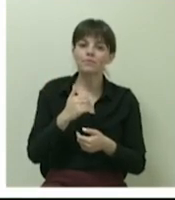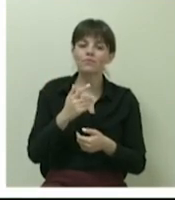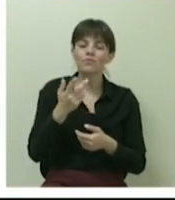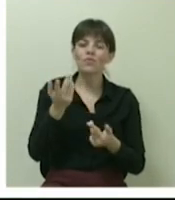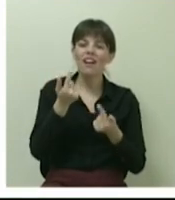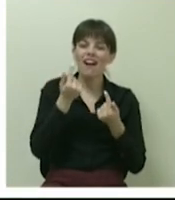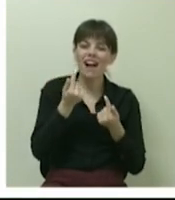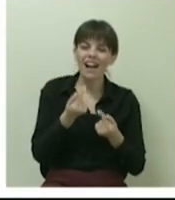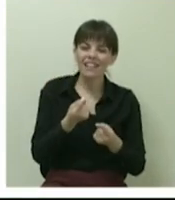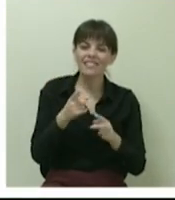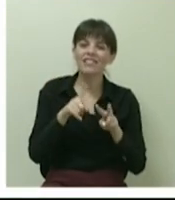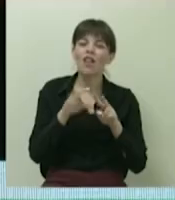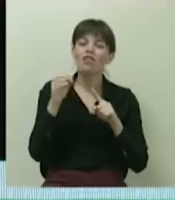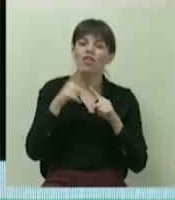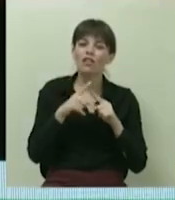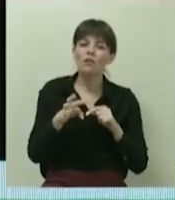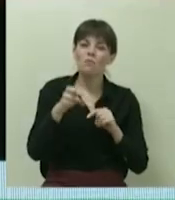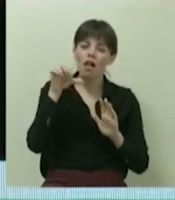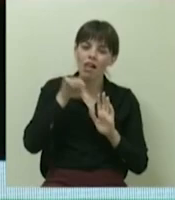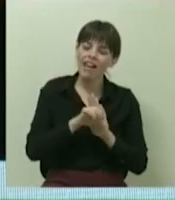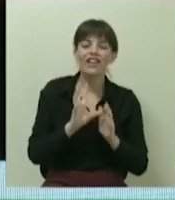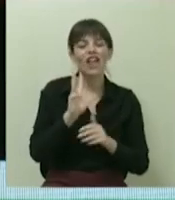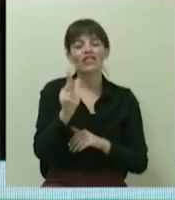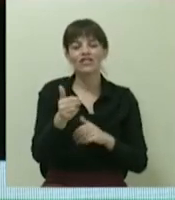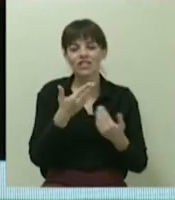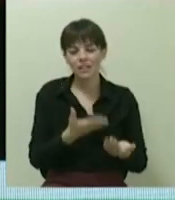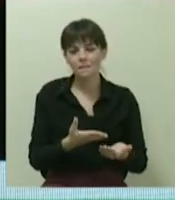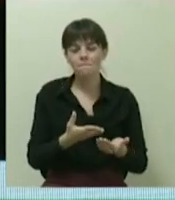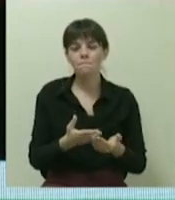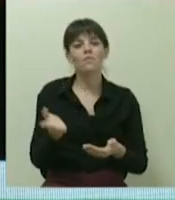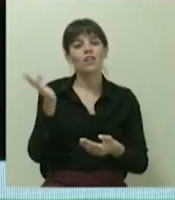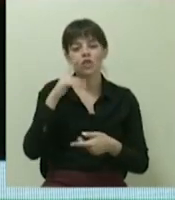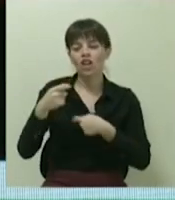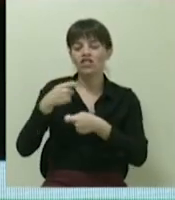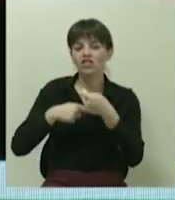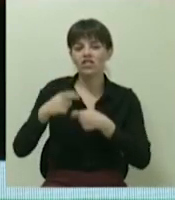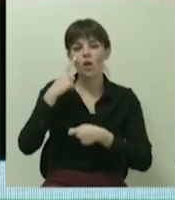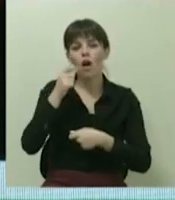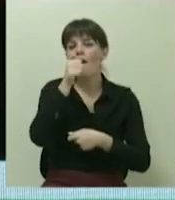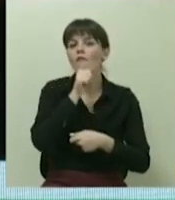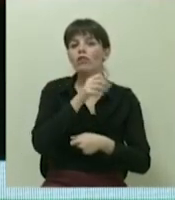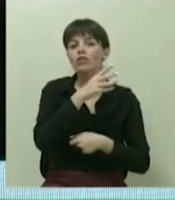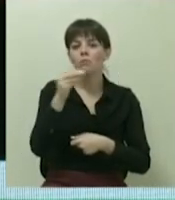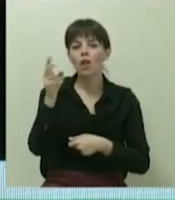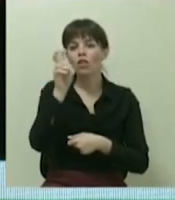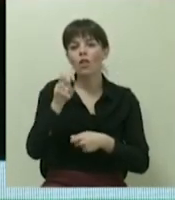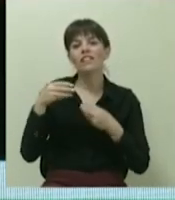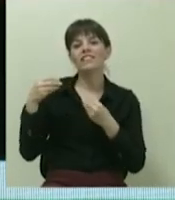bir notla geçti. Sonra şirketini 600 milyon dolara